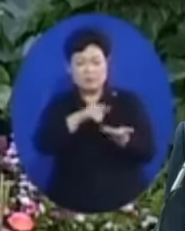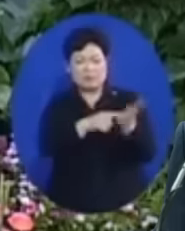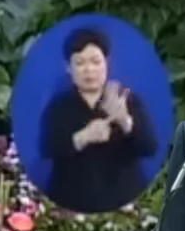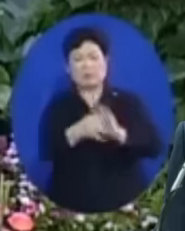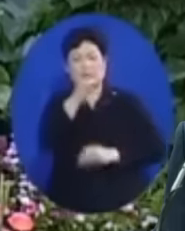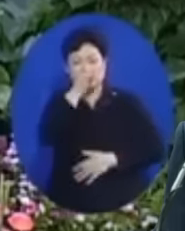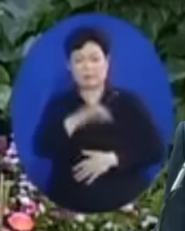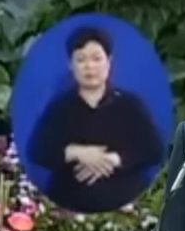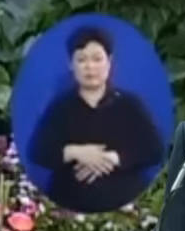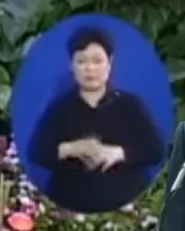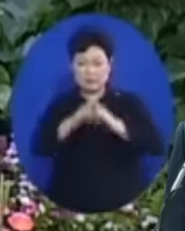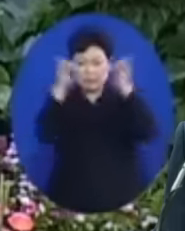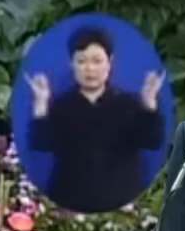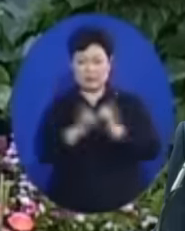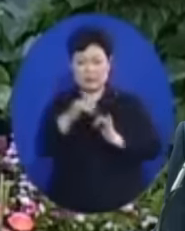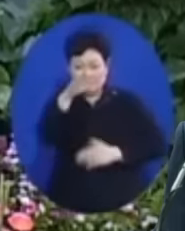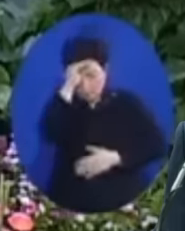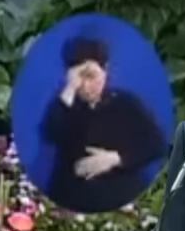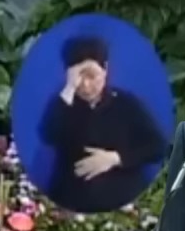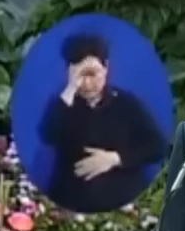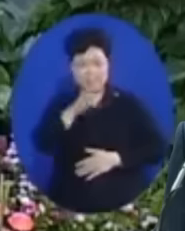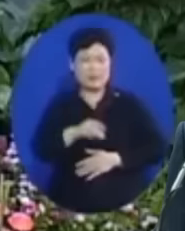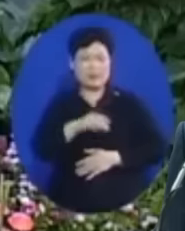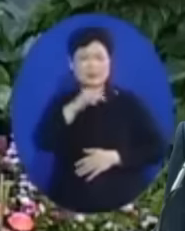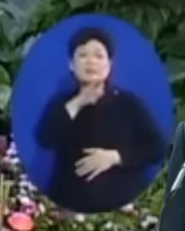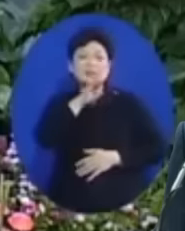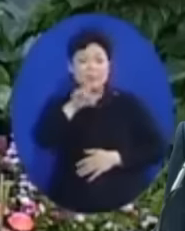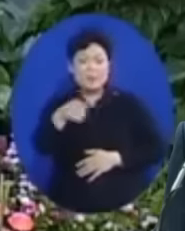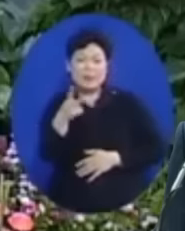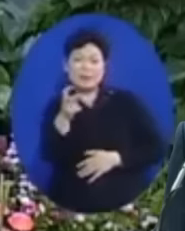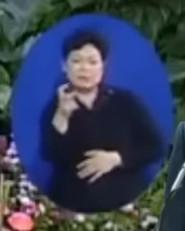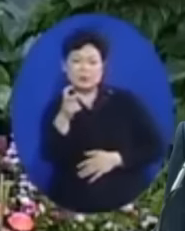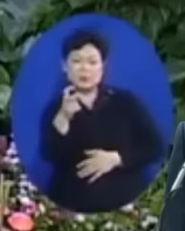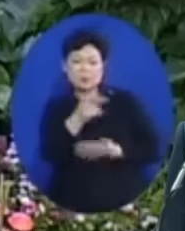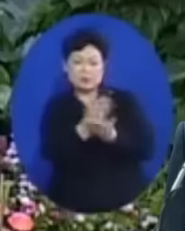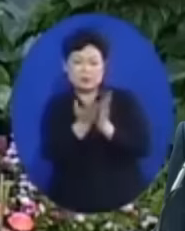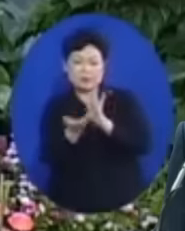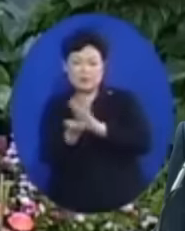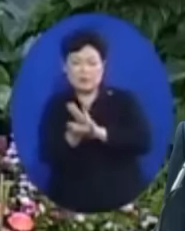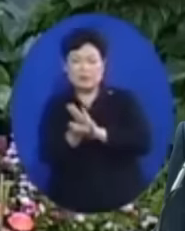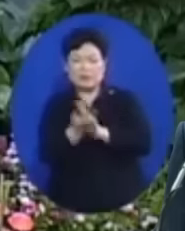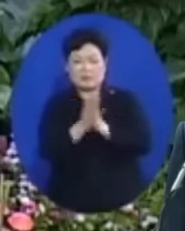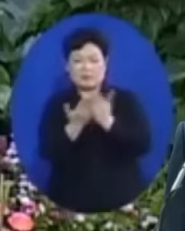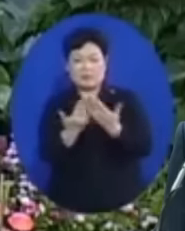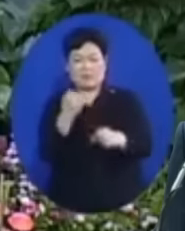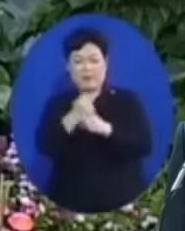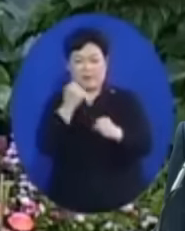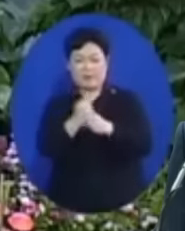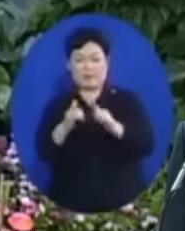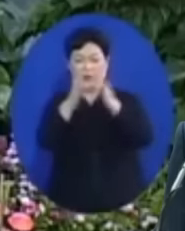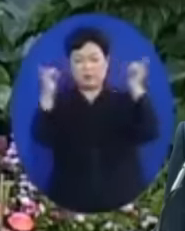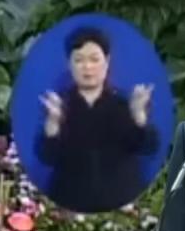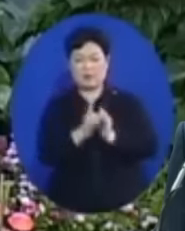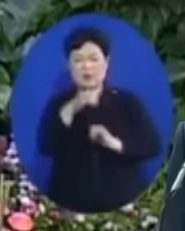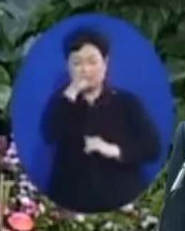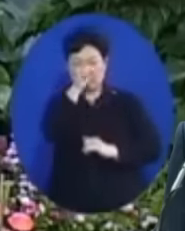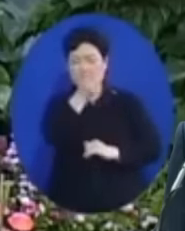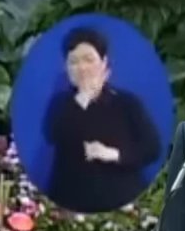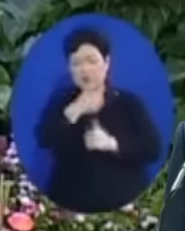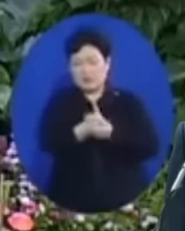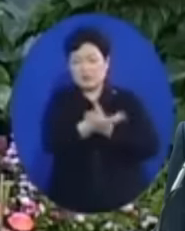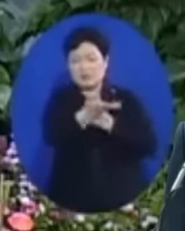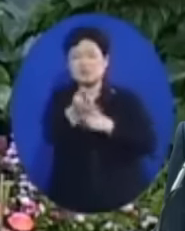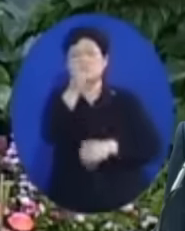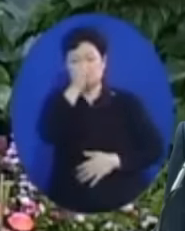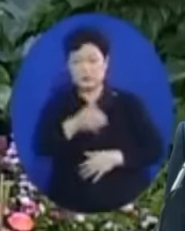것입니다. 그들은 사회의 모범일 뿐 아니라 매년 120종에 달하는 저작과 출판을 하여 사회에 좋은 영향을 끼치고 있는 것입니다.